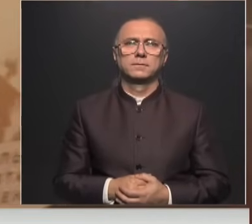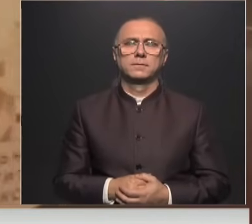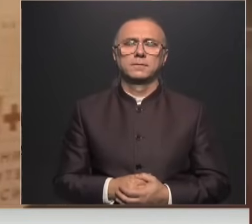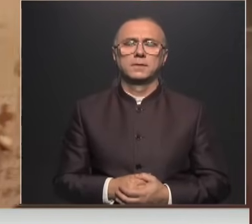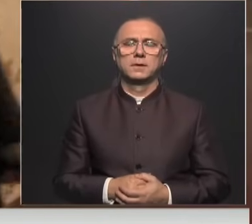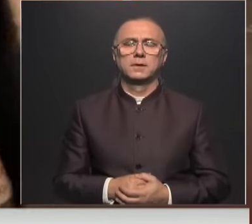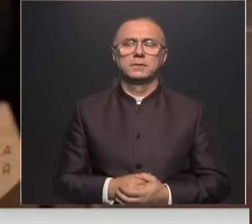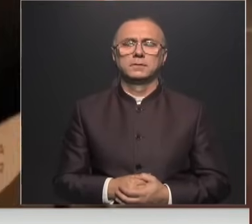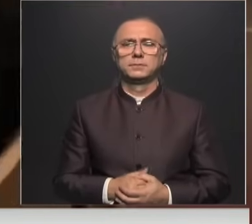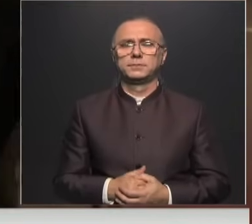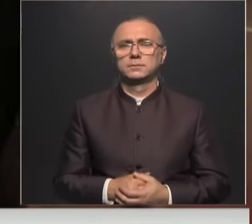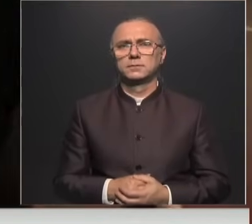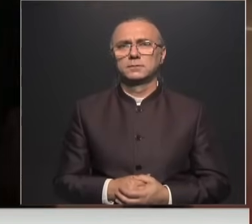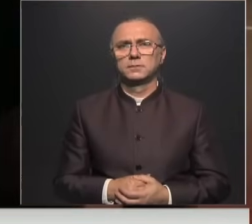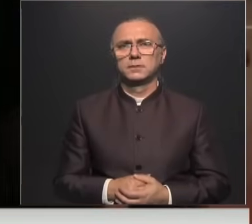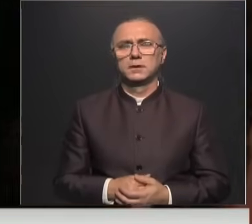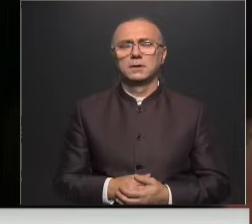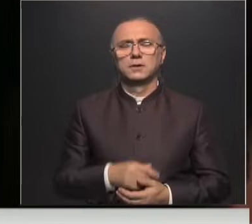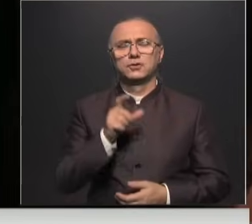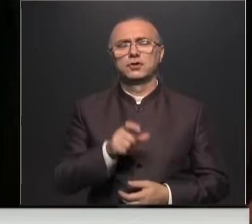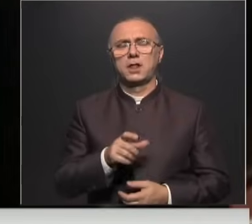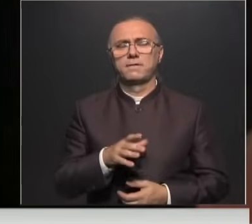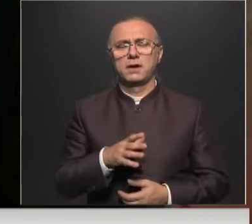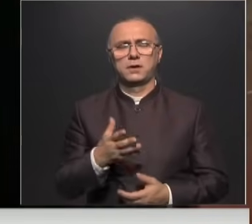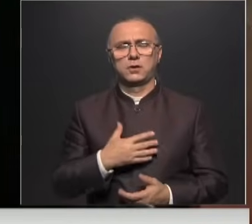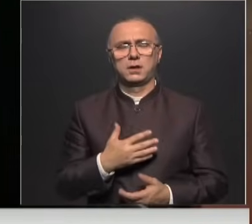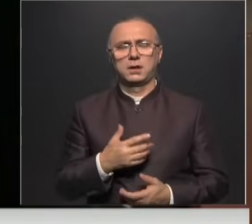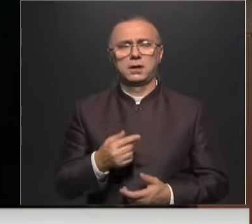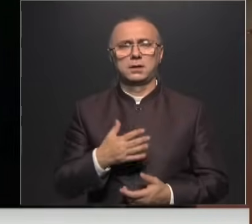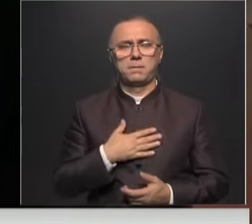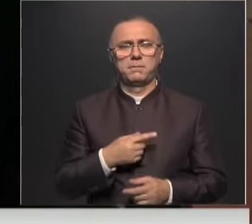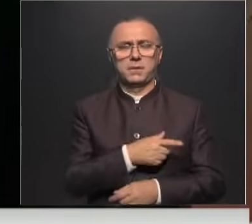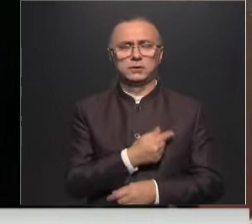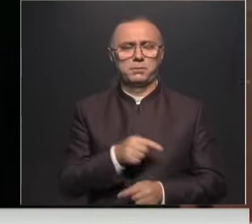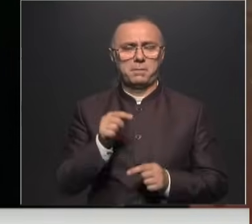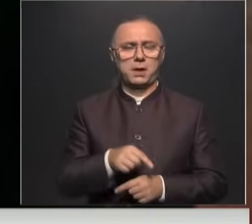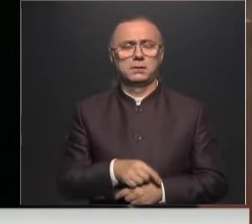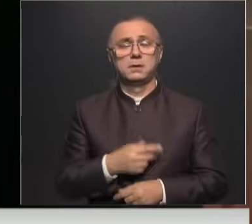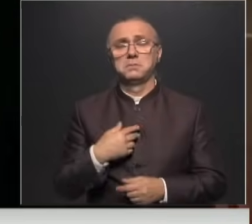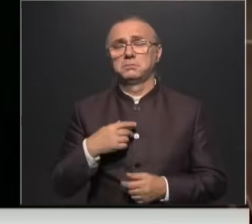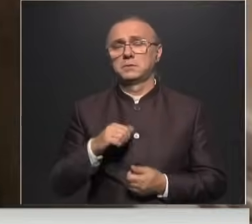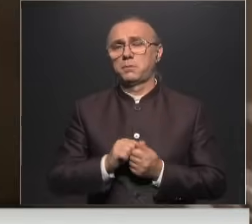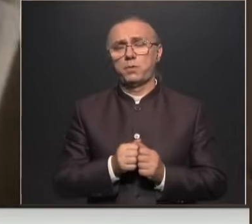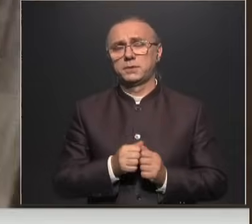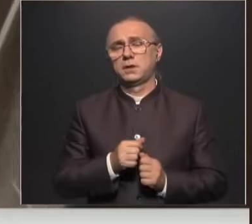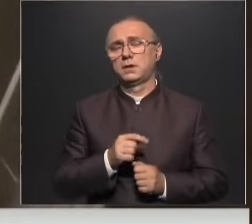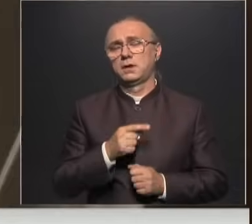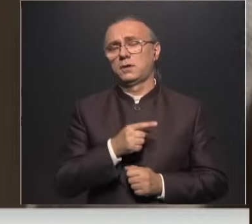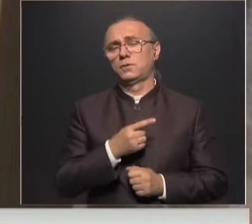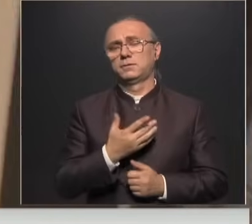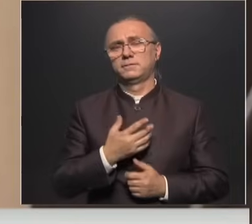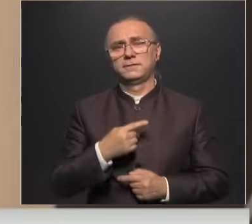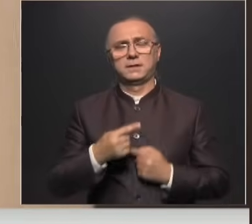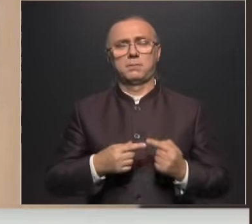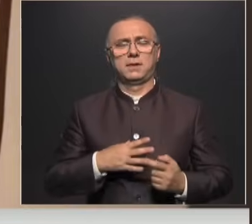улыбкой, спортивной фигурой. Он излучал вот как раз такую радость и оптимизм. Достаточно быстро,